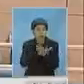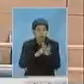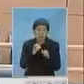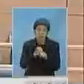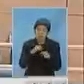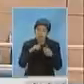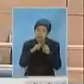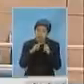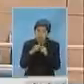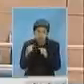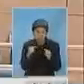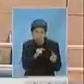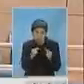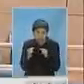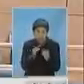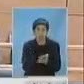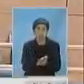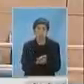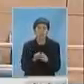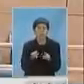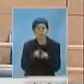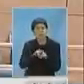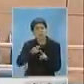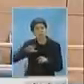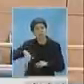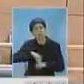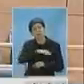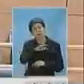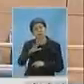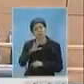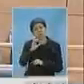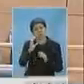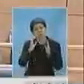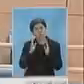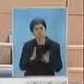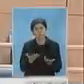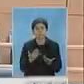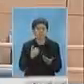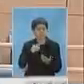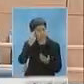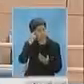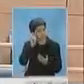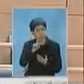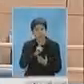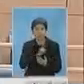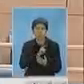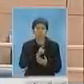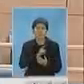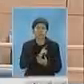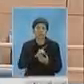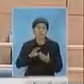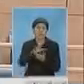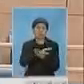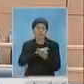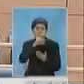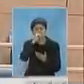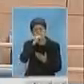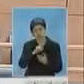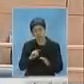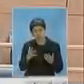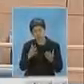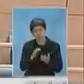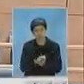ภัยจากวิกฤตขัดแย้งเเท่ากับเราทั้งหมดที่นี่ 500คนไม่มีจิตสำนึกรับผิดชอบต่อประเทศไทยแม้